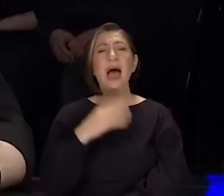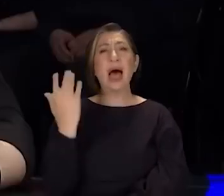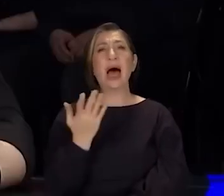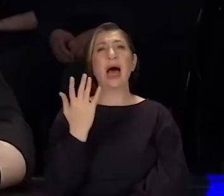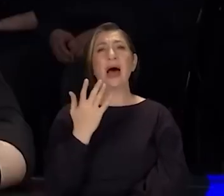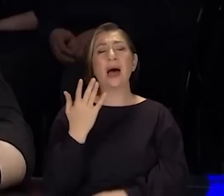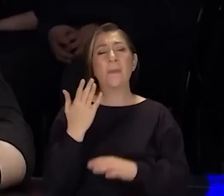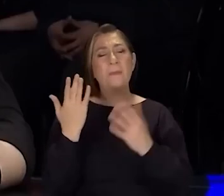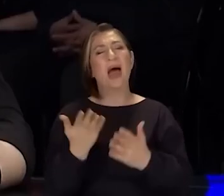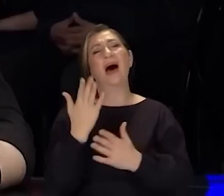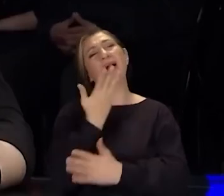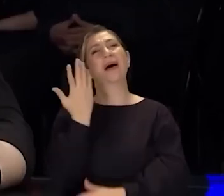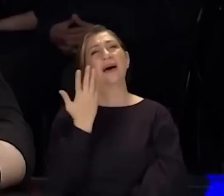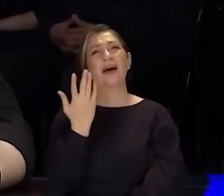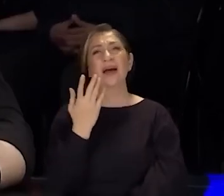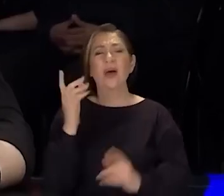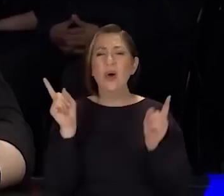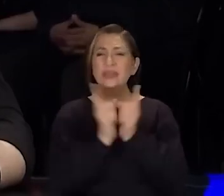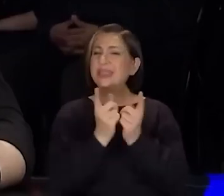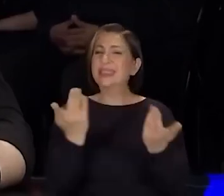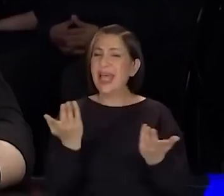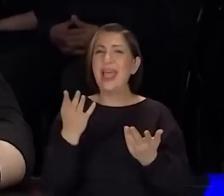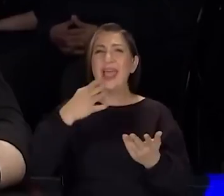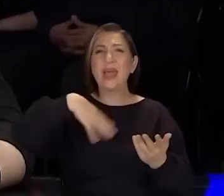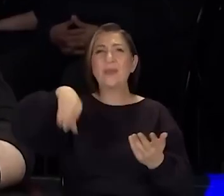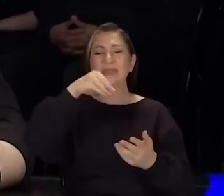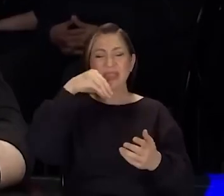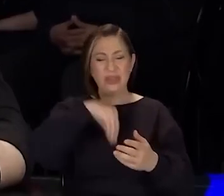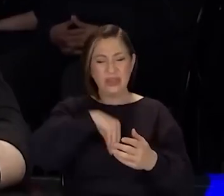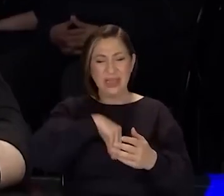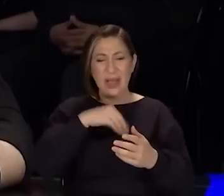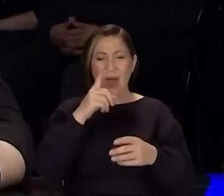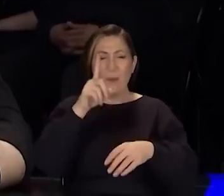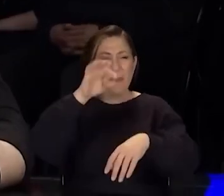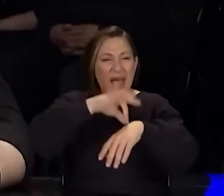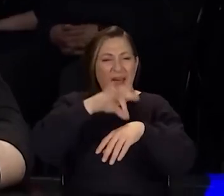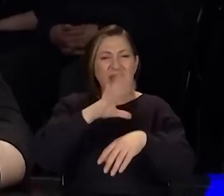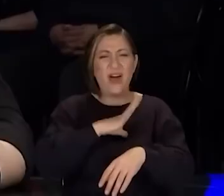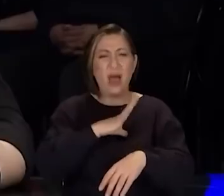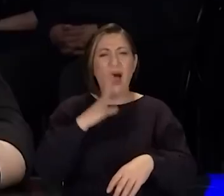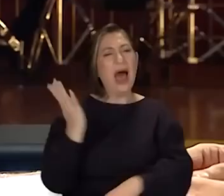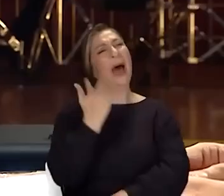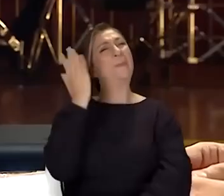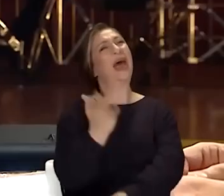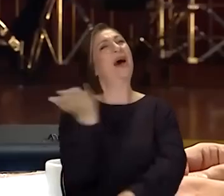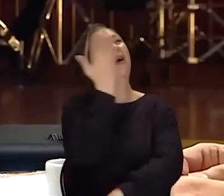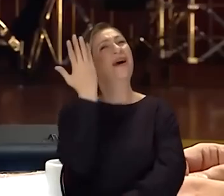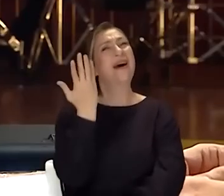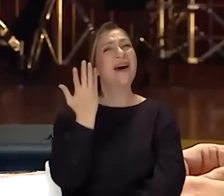Ah'ın özeti hepimizin içerisinde bir Ah Be Ah dediğimiz an var.